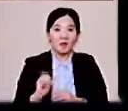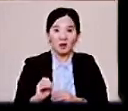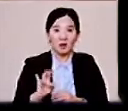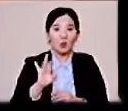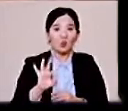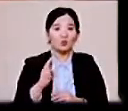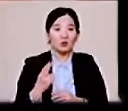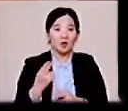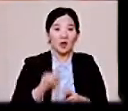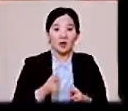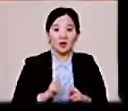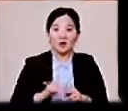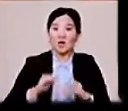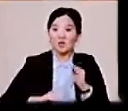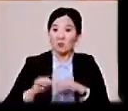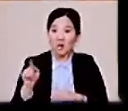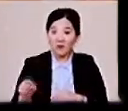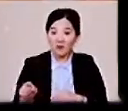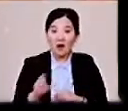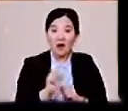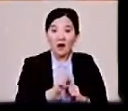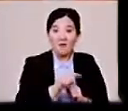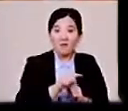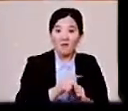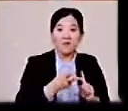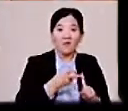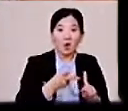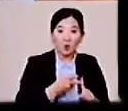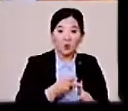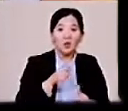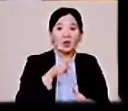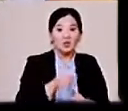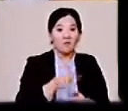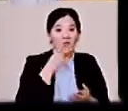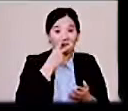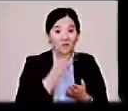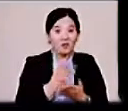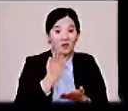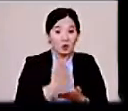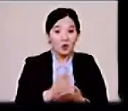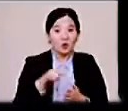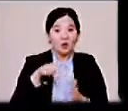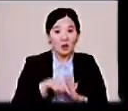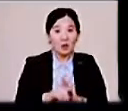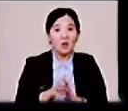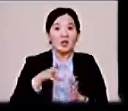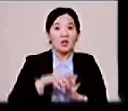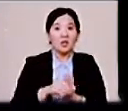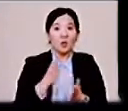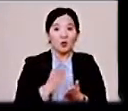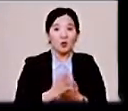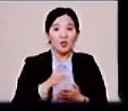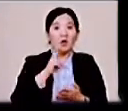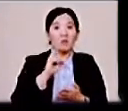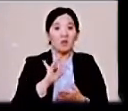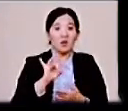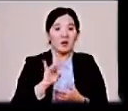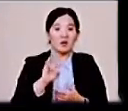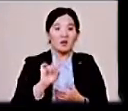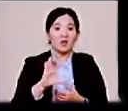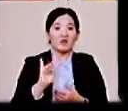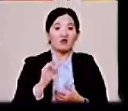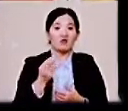есть разбавленный раствор. Во втором сосуде вы видели, что у меня находится